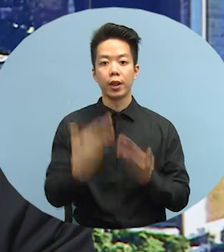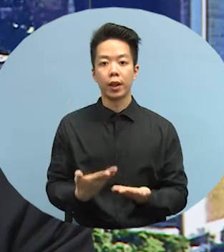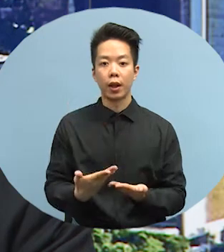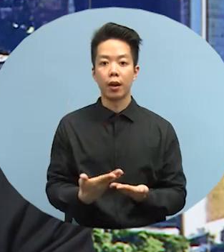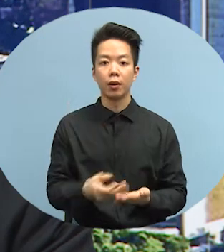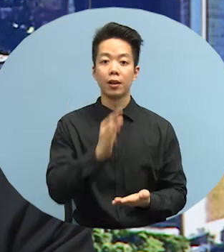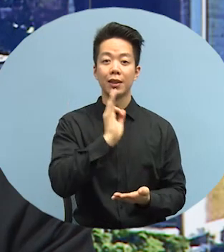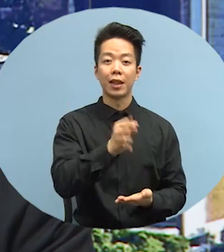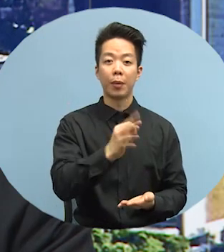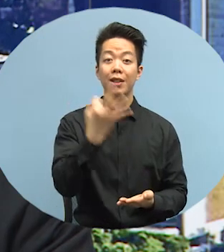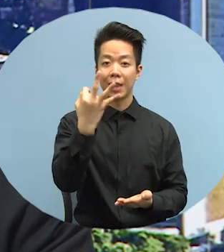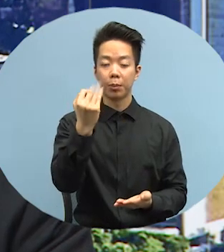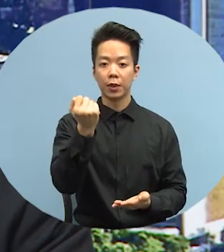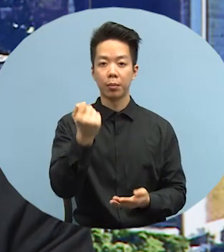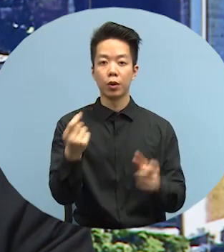得